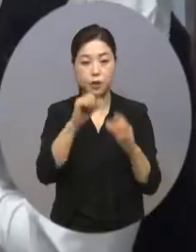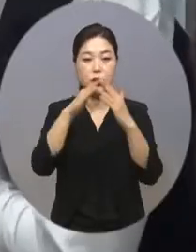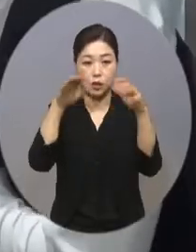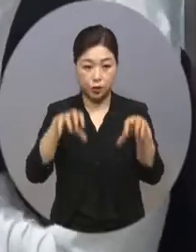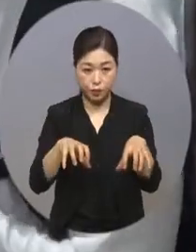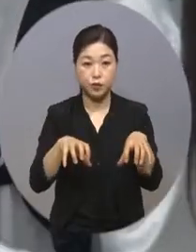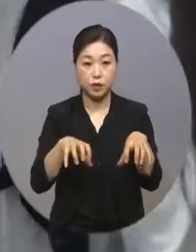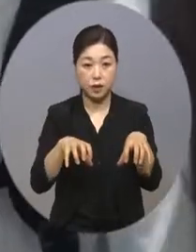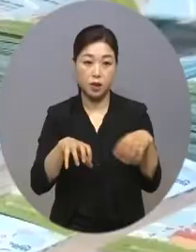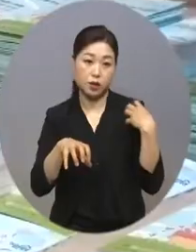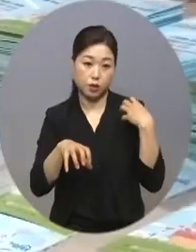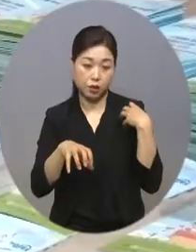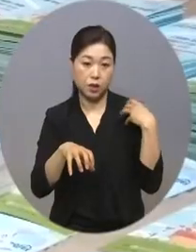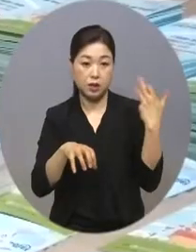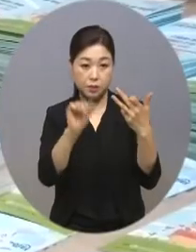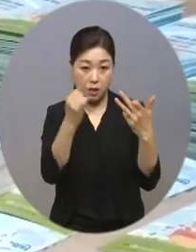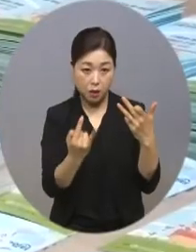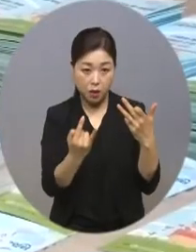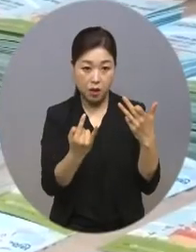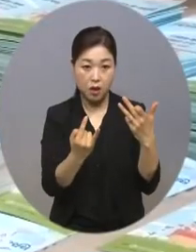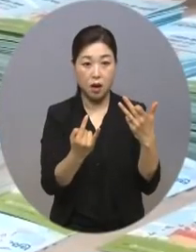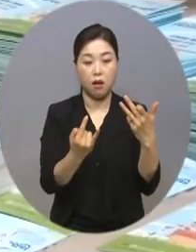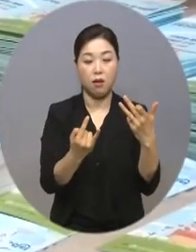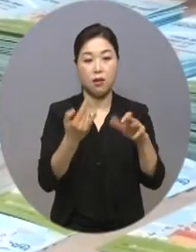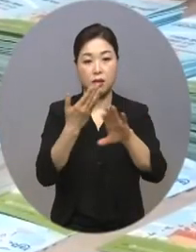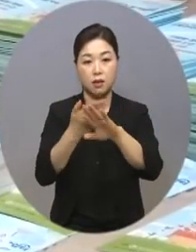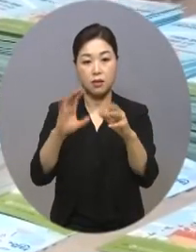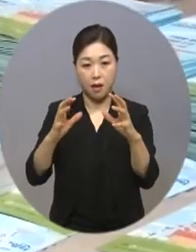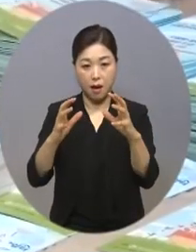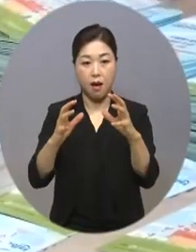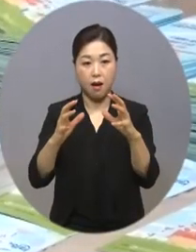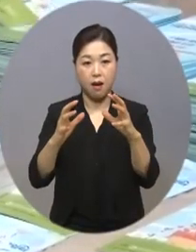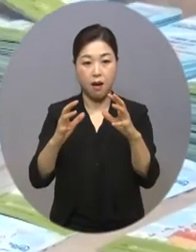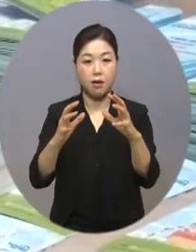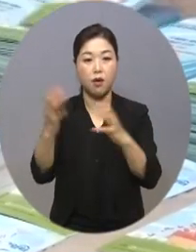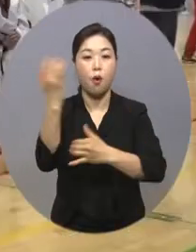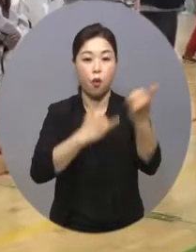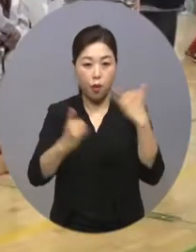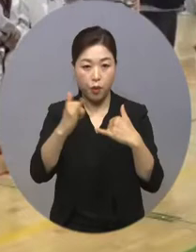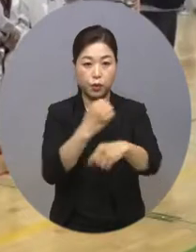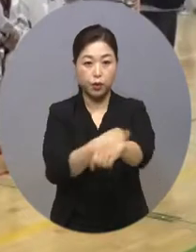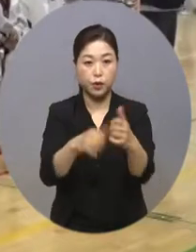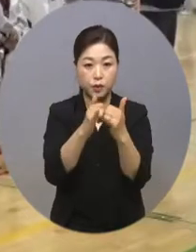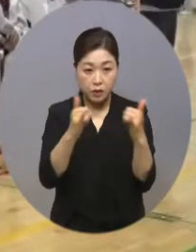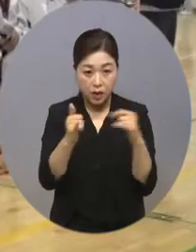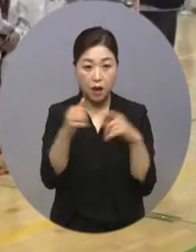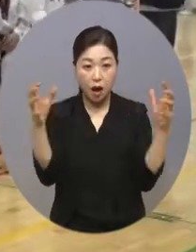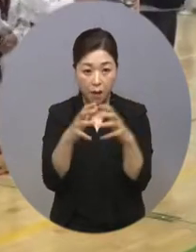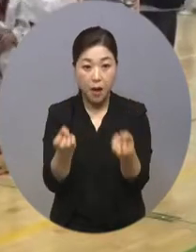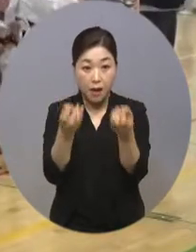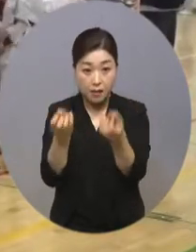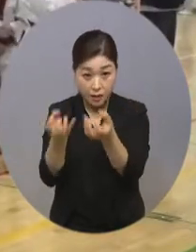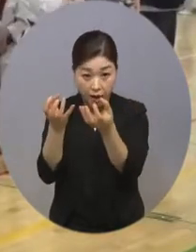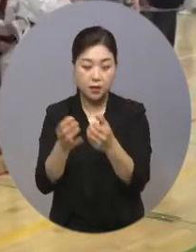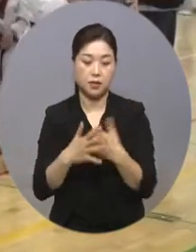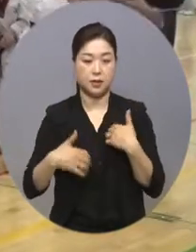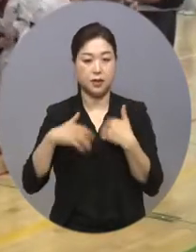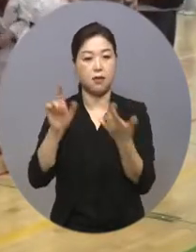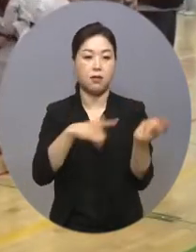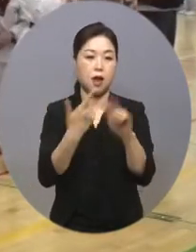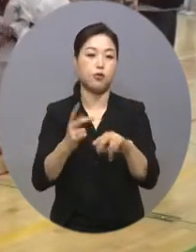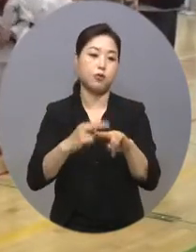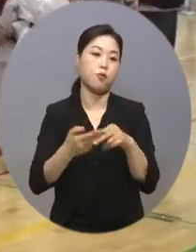주관한 제18회 외국인 노동자 다문화 화합 한마당 행사를 진행해 외국인 노동자들에게 즐거운